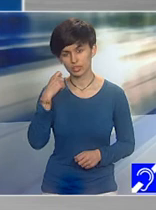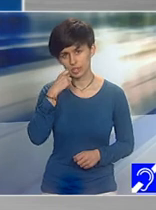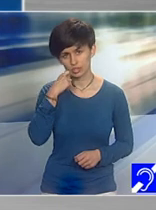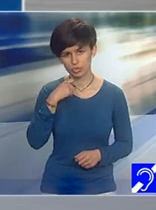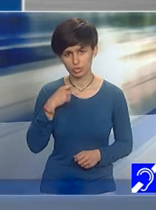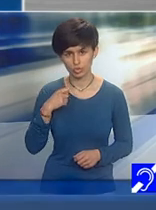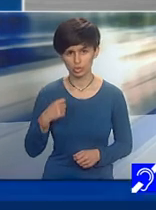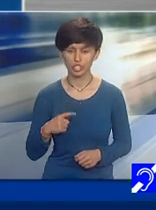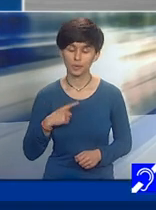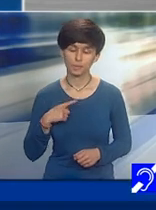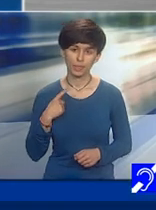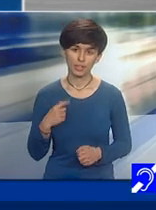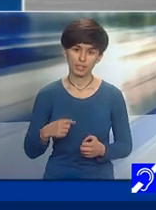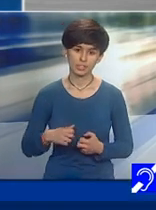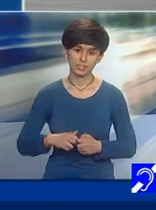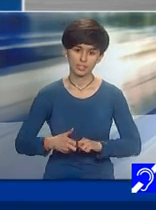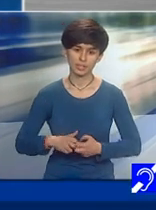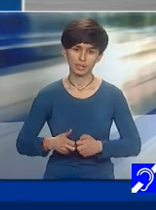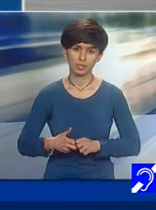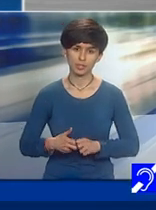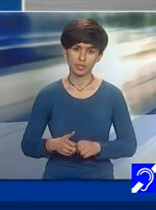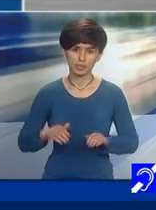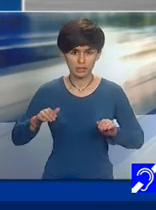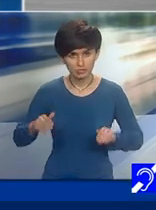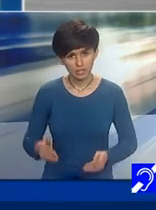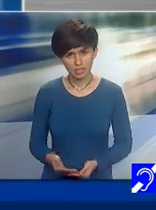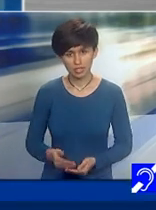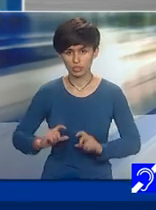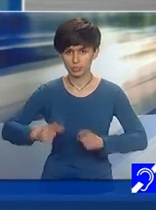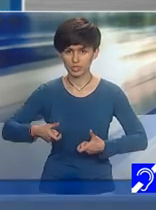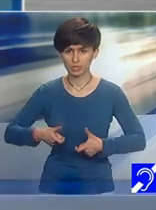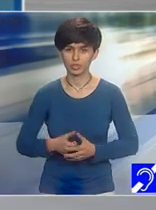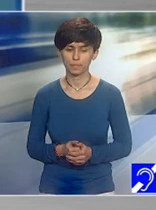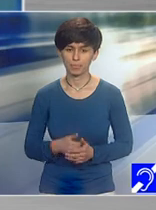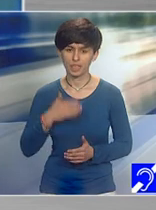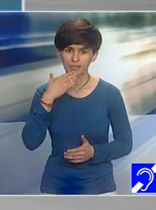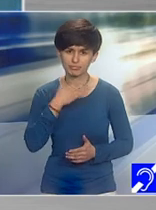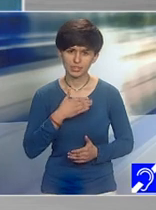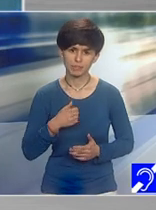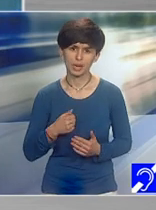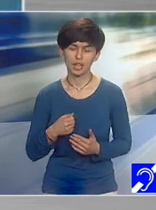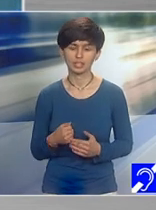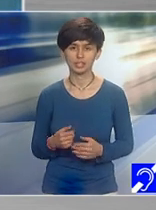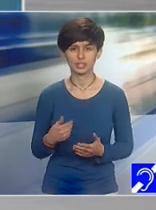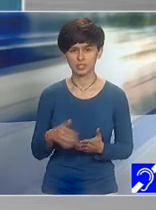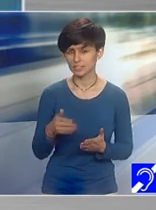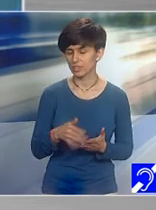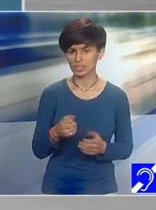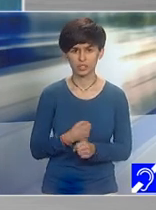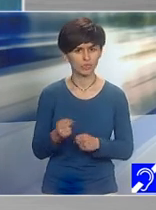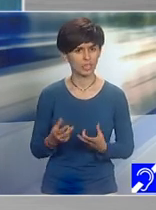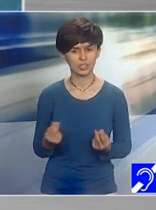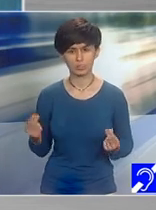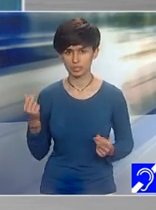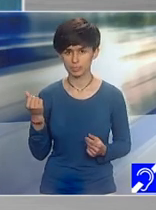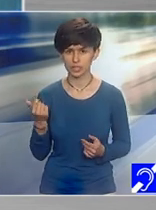Cluj este problema gropii de gunoi. Din păcate s-au cheltuit foarte mulți bani, a fost un proiect foarte bun pe care am crezut toți, în care am